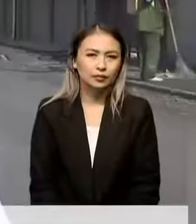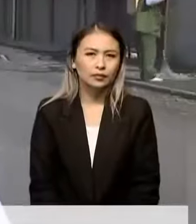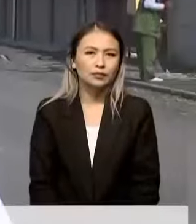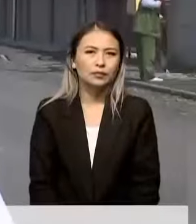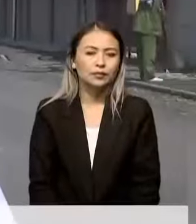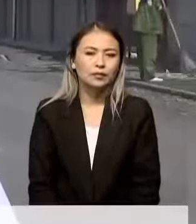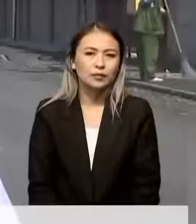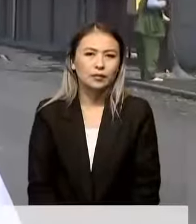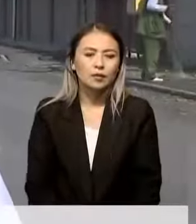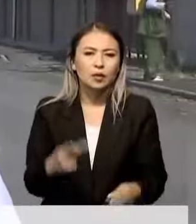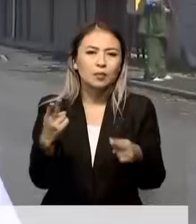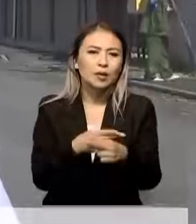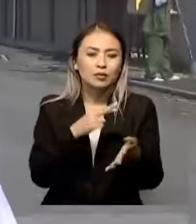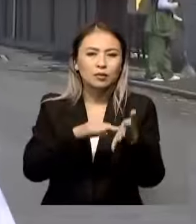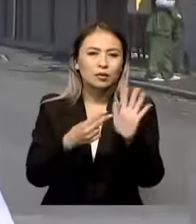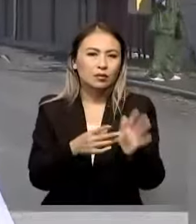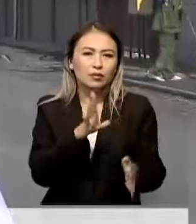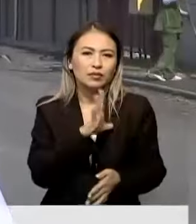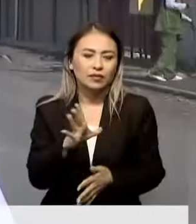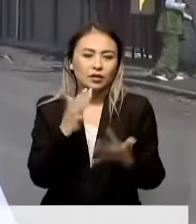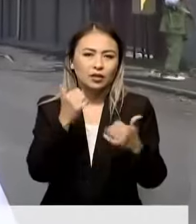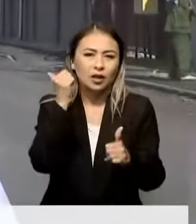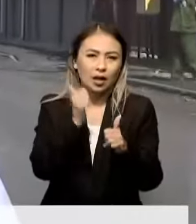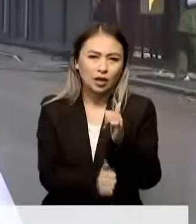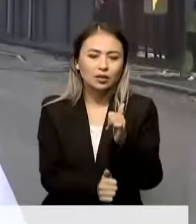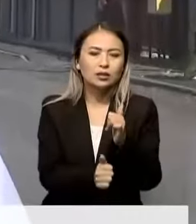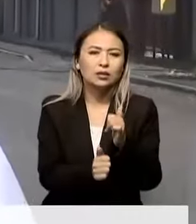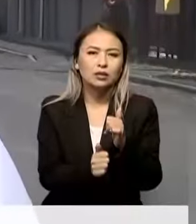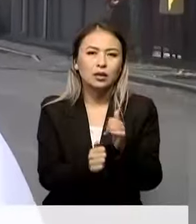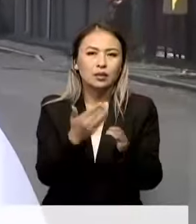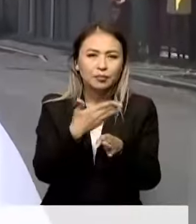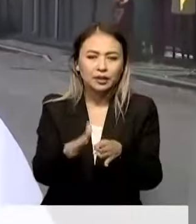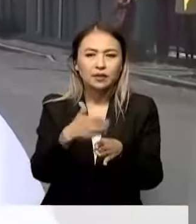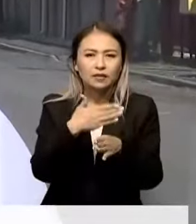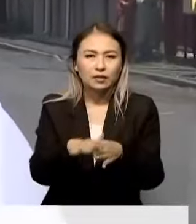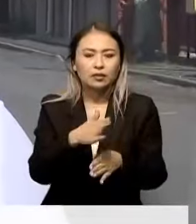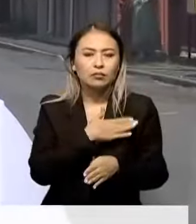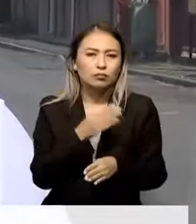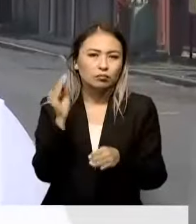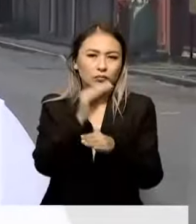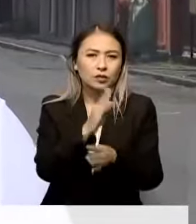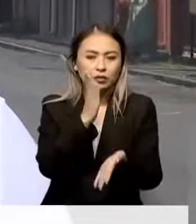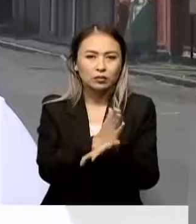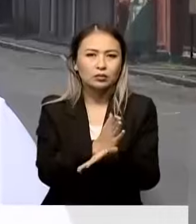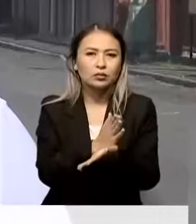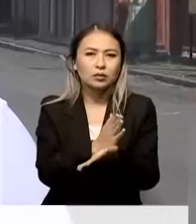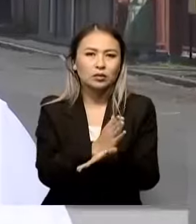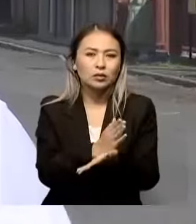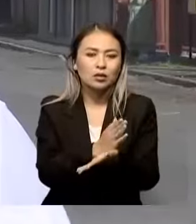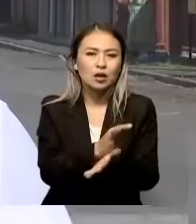Жоспарсыз жұмыс болмайды ғой. Өздеріңіз көріп отырсыздар, бізде әр кезең-кезеңмен бұл жүйеге қойылып отыр қазіргі таңда.